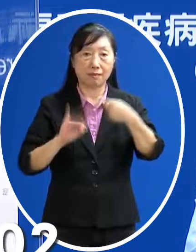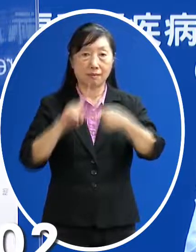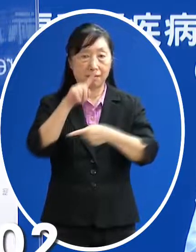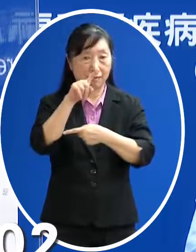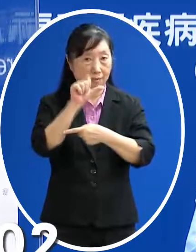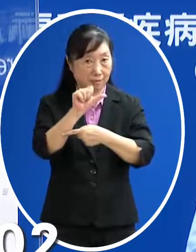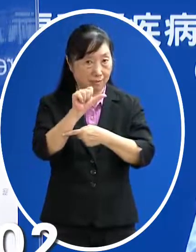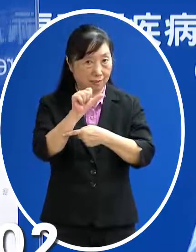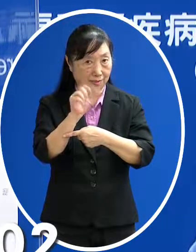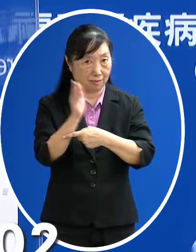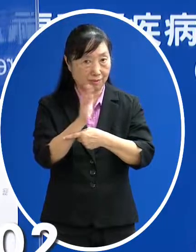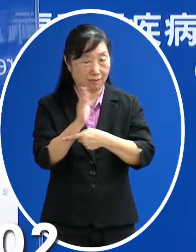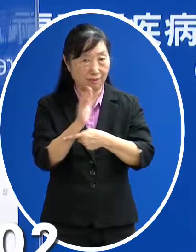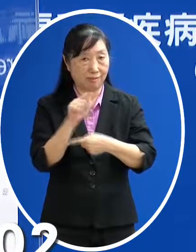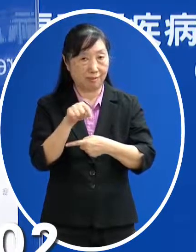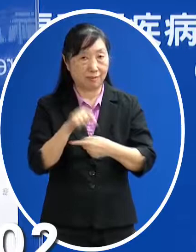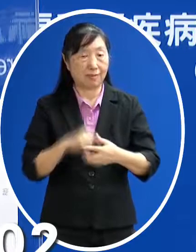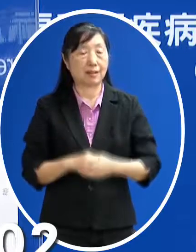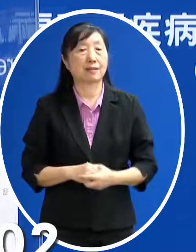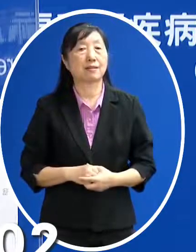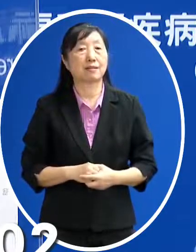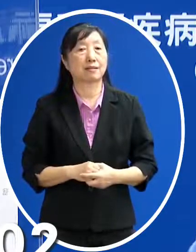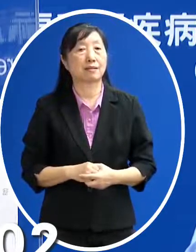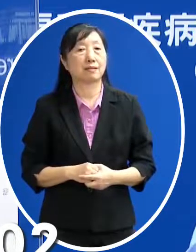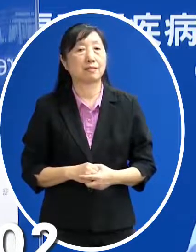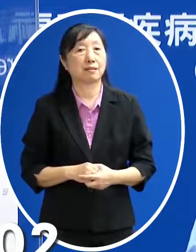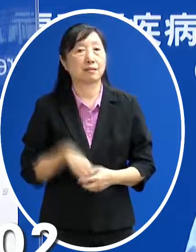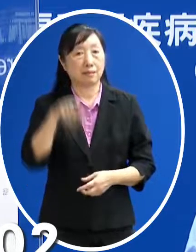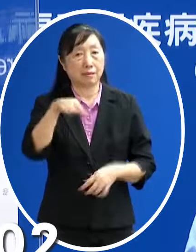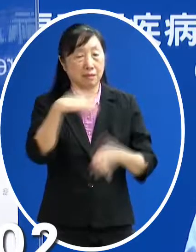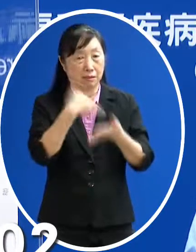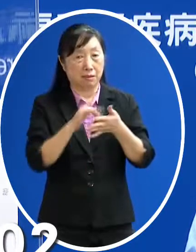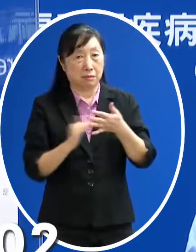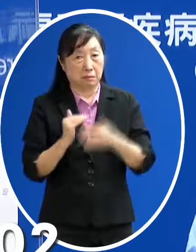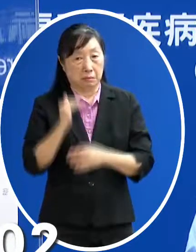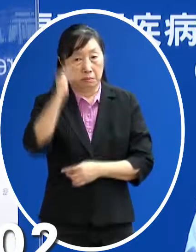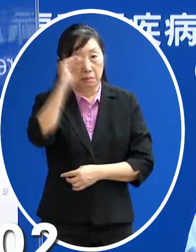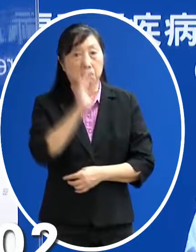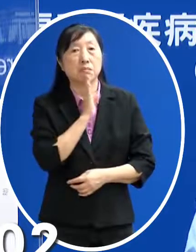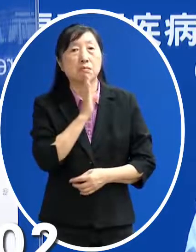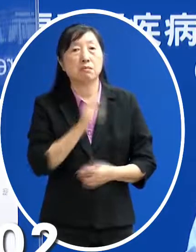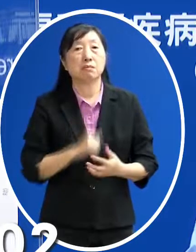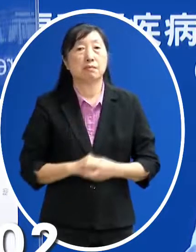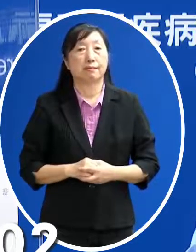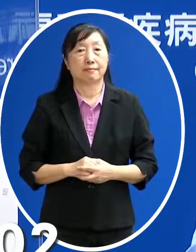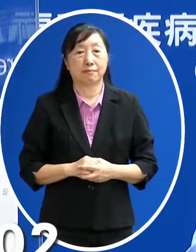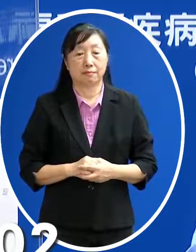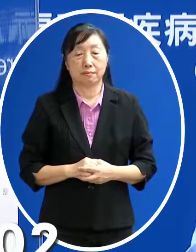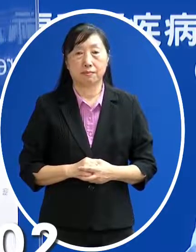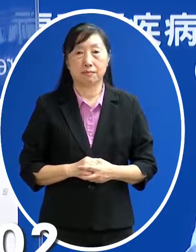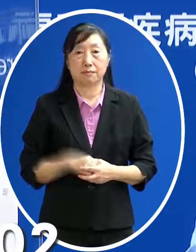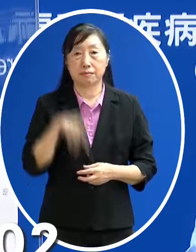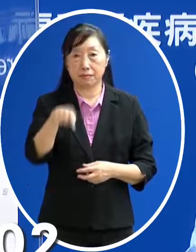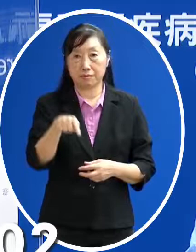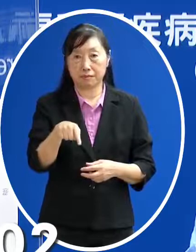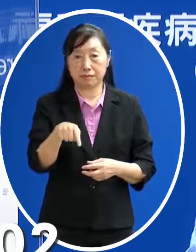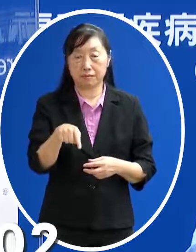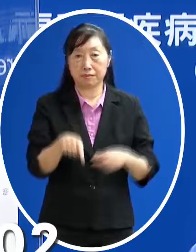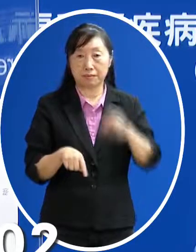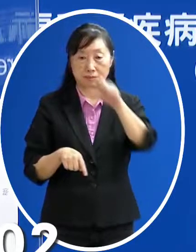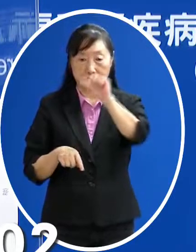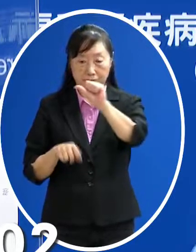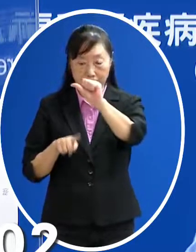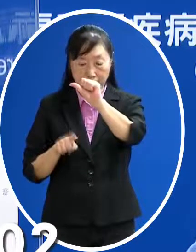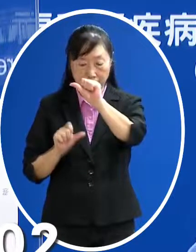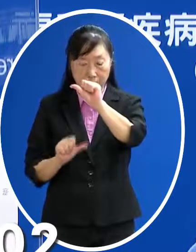15 ，RT 值是15，那时候是非常的高。那当然，我们在这里面经过哈